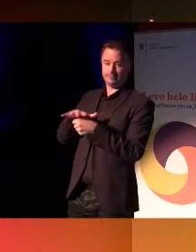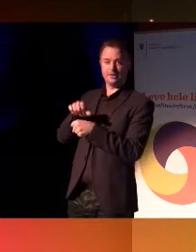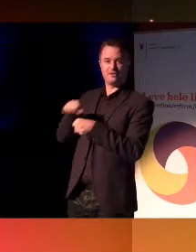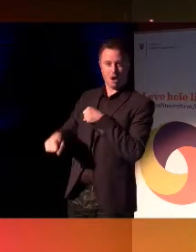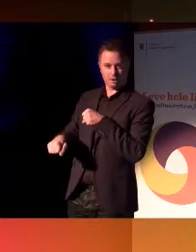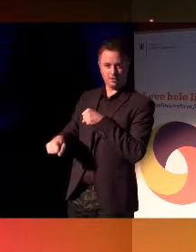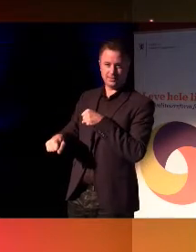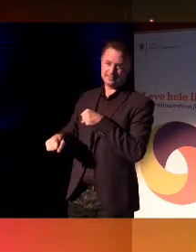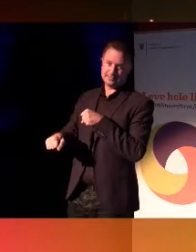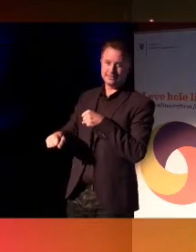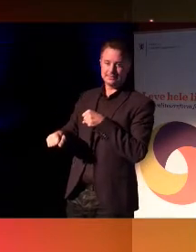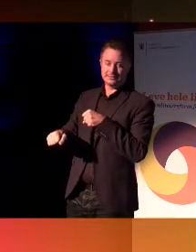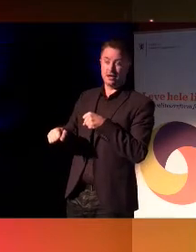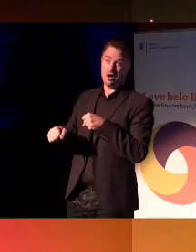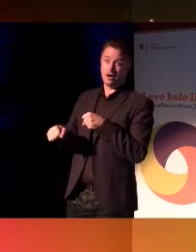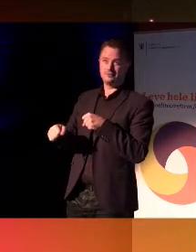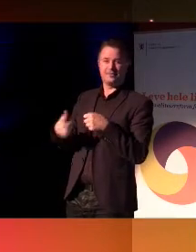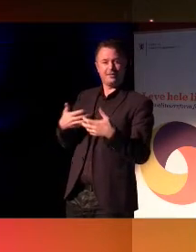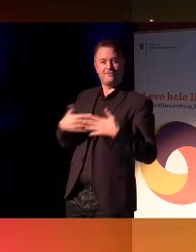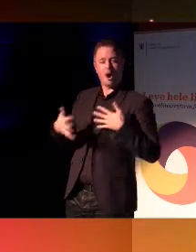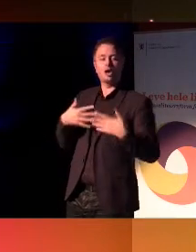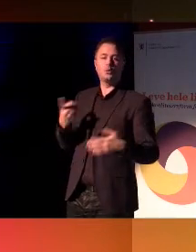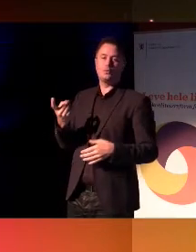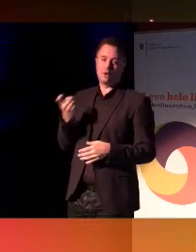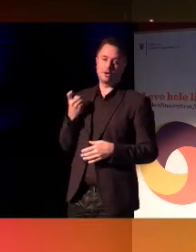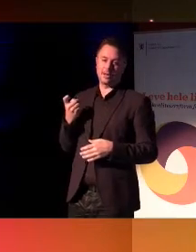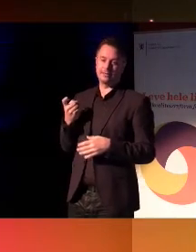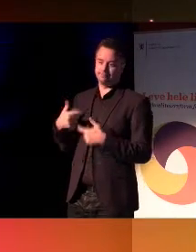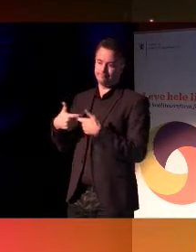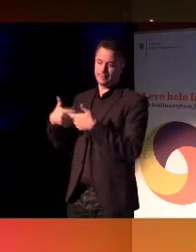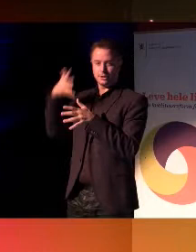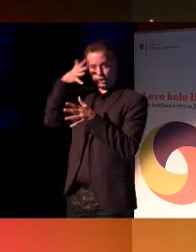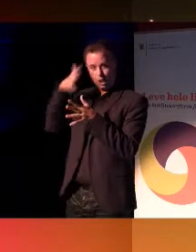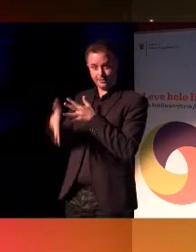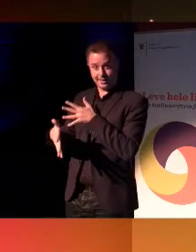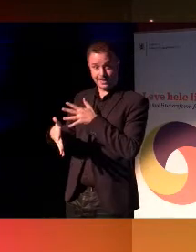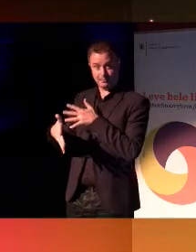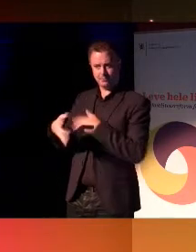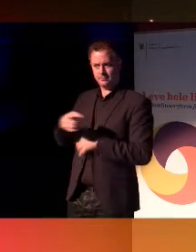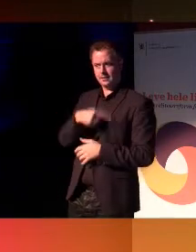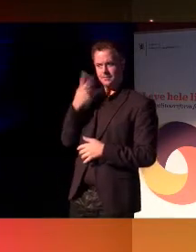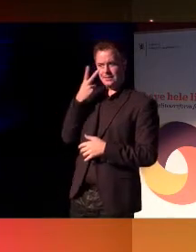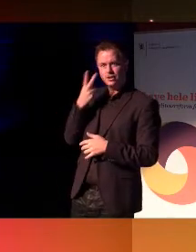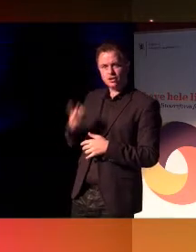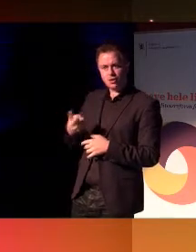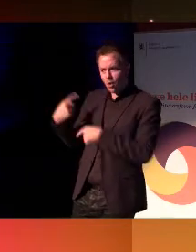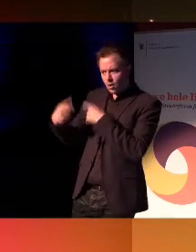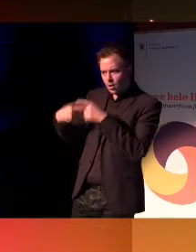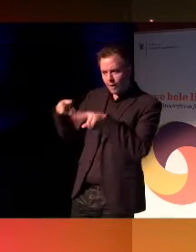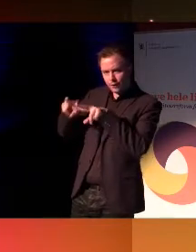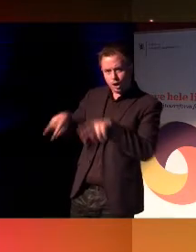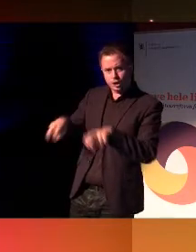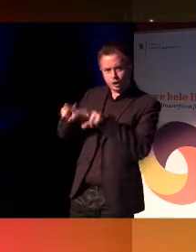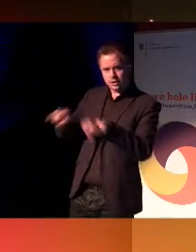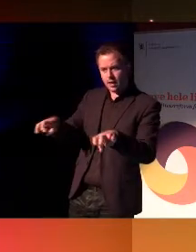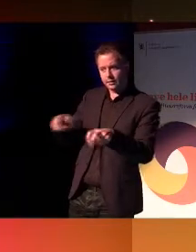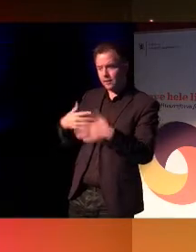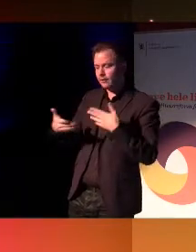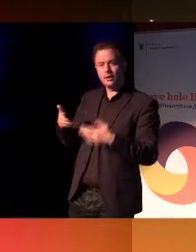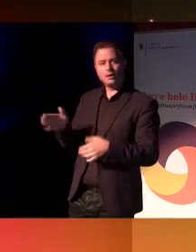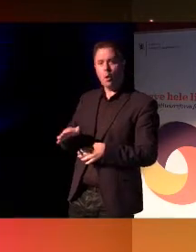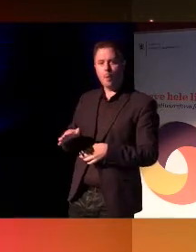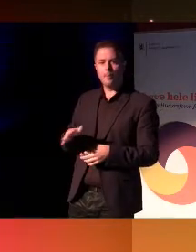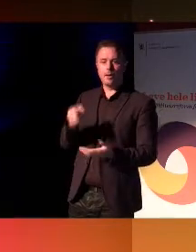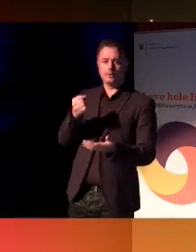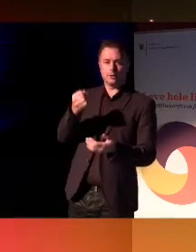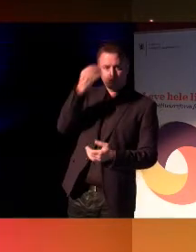faglig utfordring innen psykiatrien. Men det vi så når vi analyserte, handlet ikke bare om kunnskap og personell, men det handlet